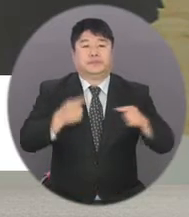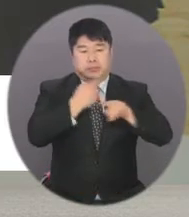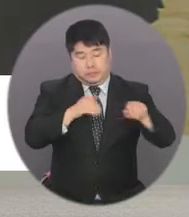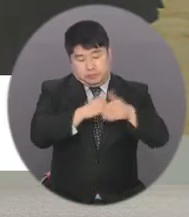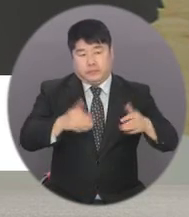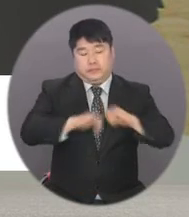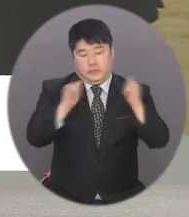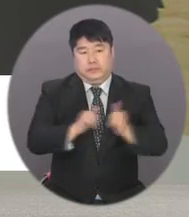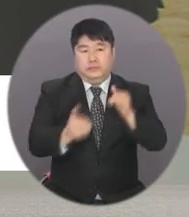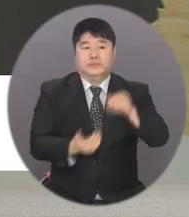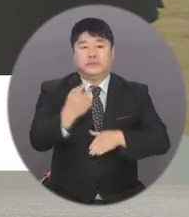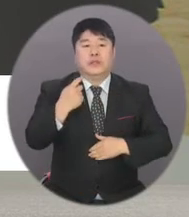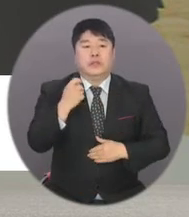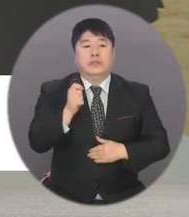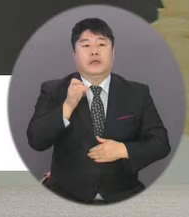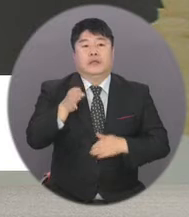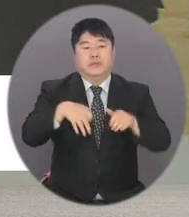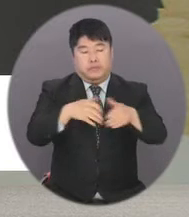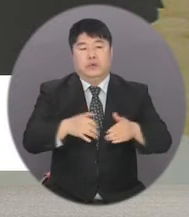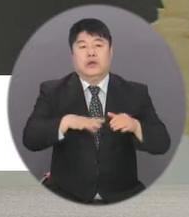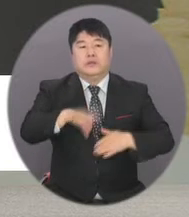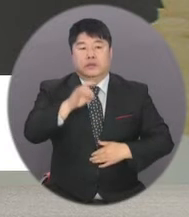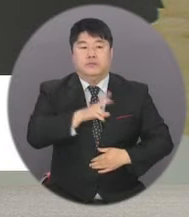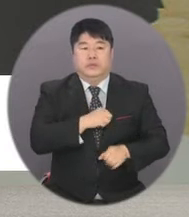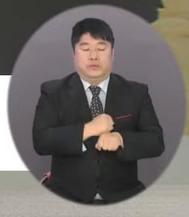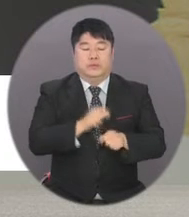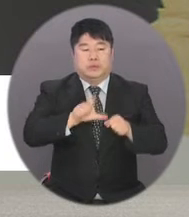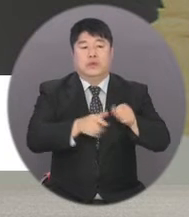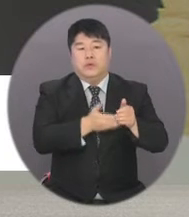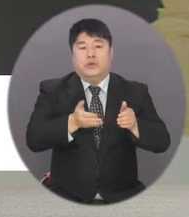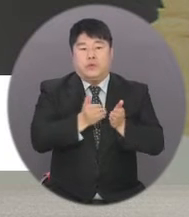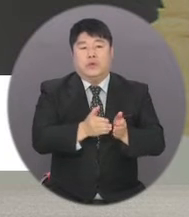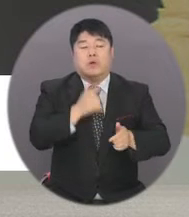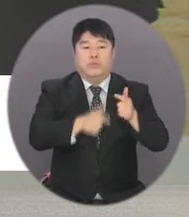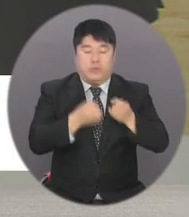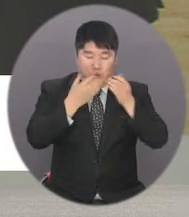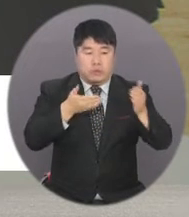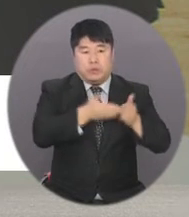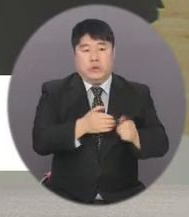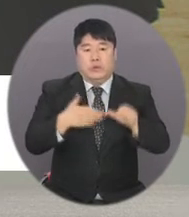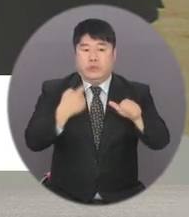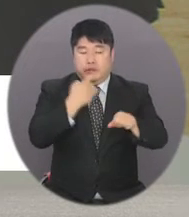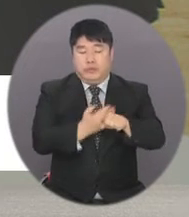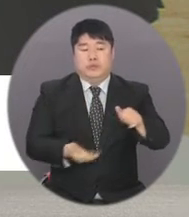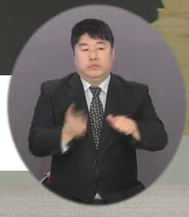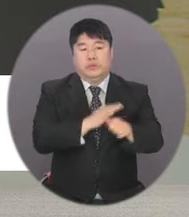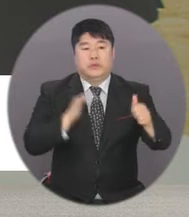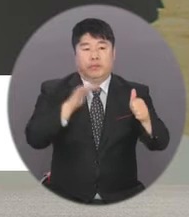더불어민주당 사회적 참사 TF와 초선 의원들이 세월호가 거치된 목포신앙과 5.18 민주묘지를